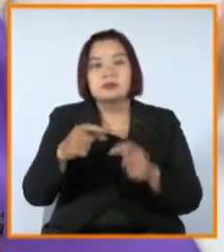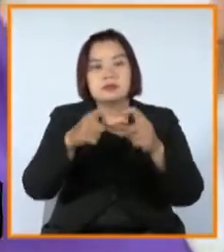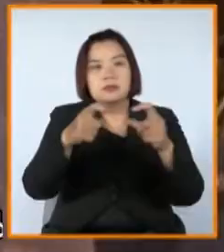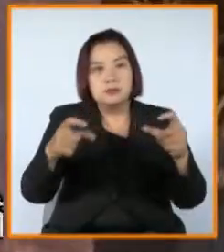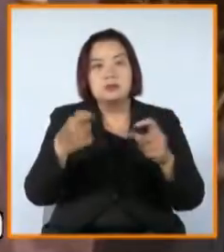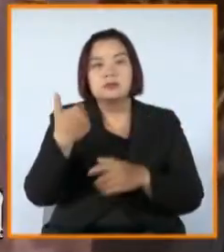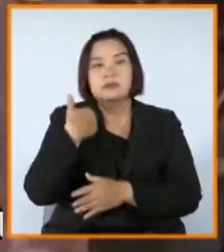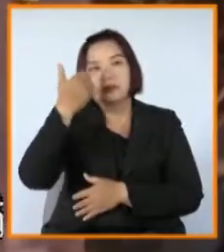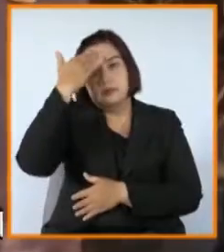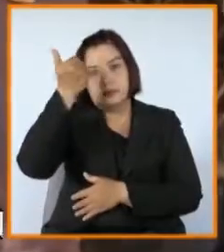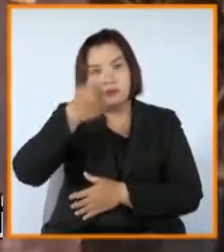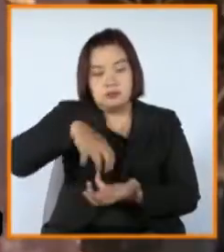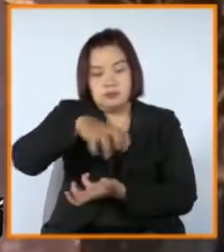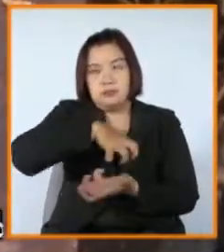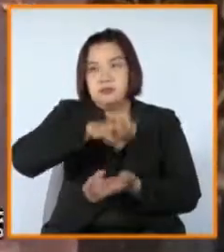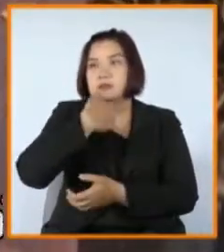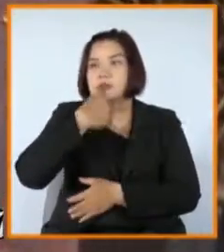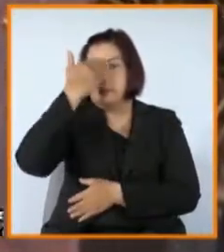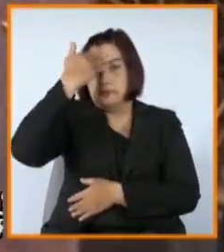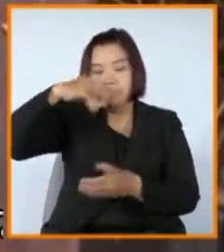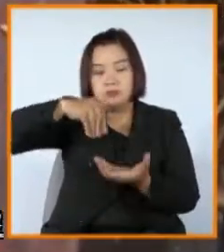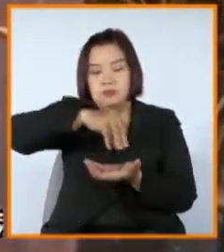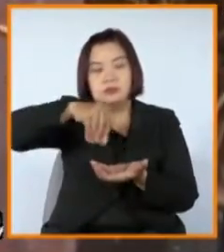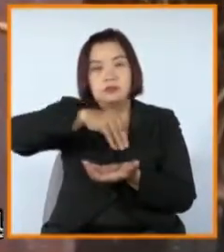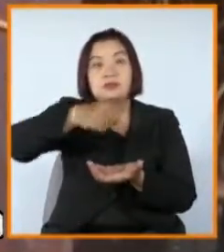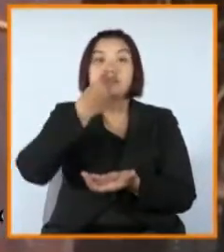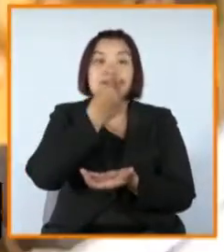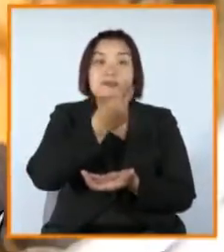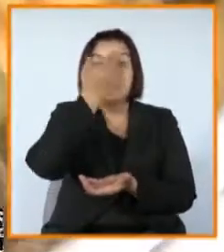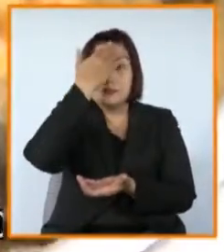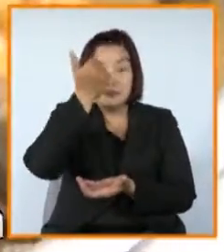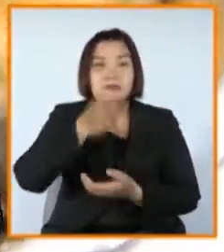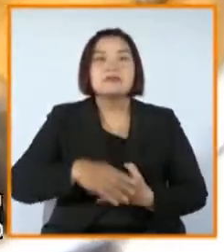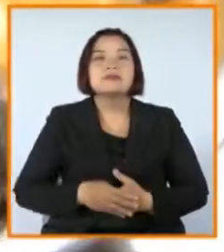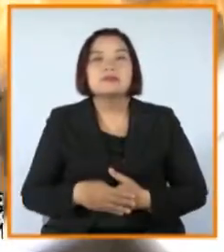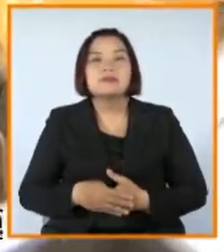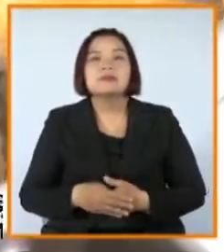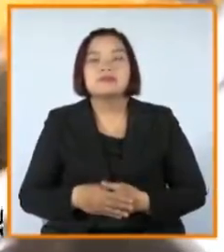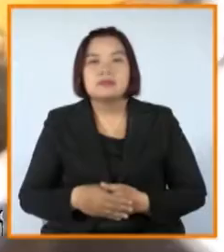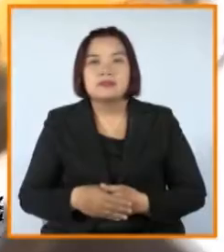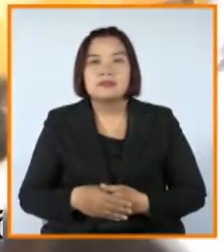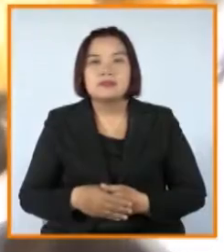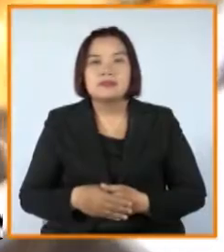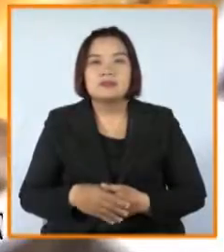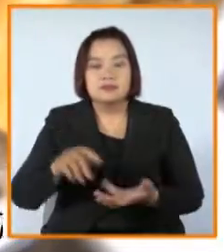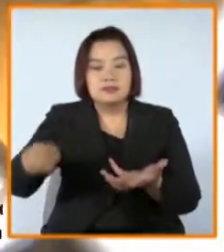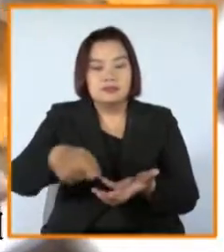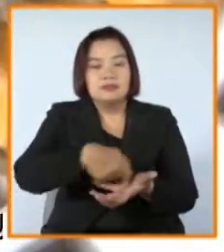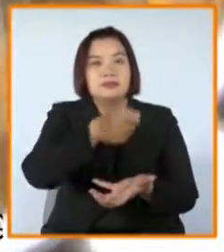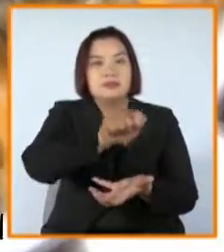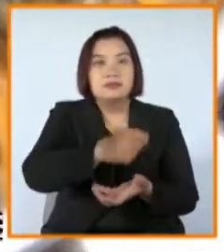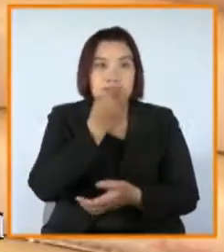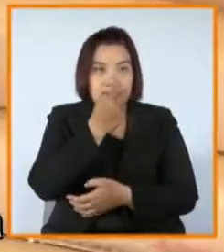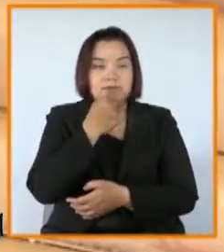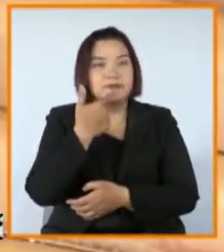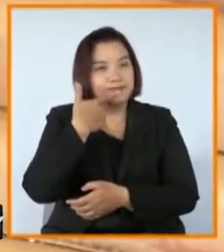นะคะปรุงรสชาติเสร็จแล้วก็โรยใบชะพลูแบบนี้ค่ะใส่เป็นลำดับสุดท้ายตักใส่ชามน่ารับประท